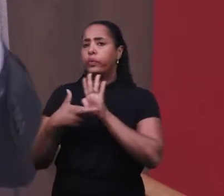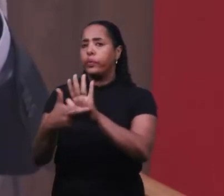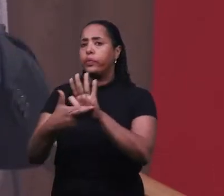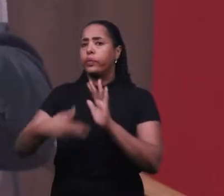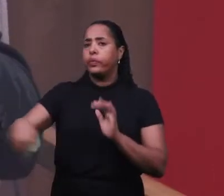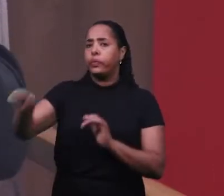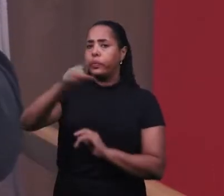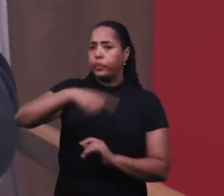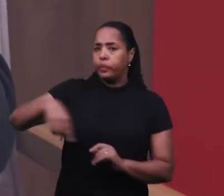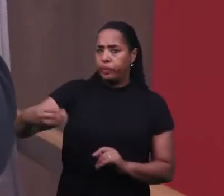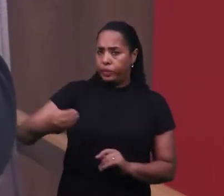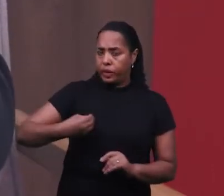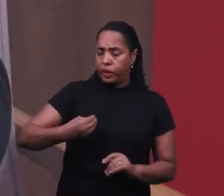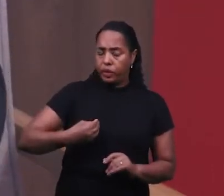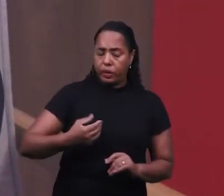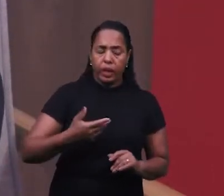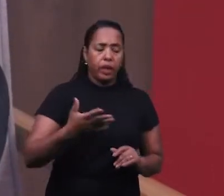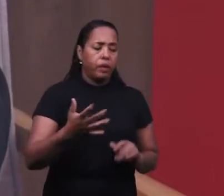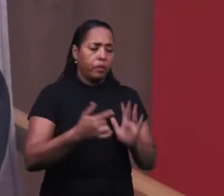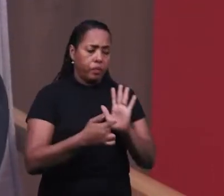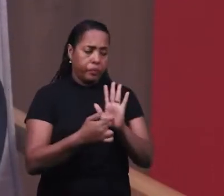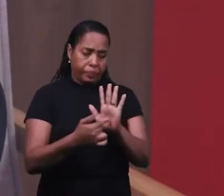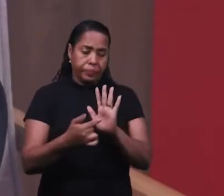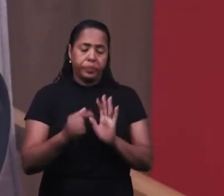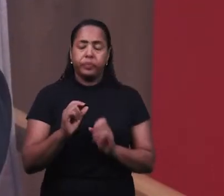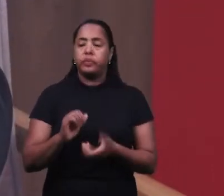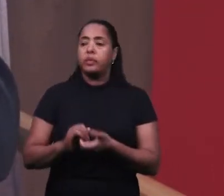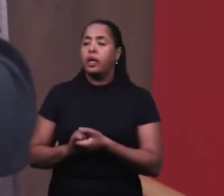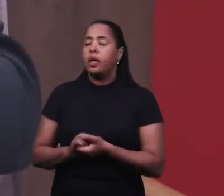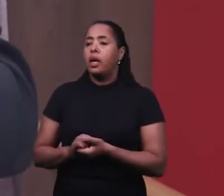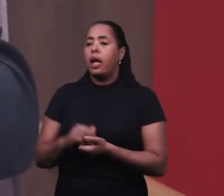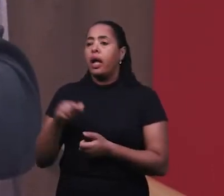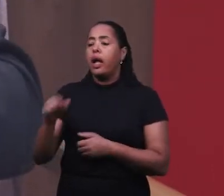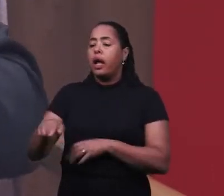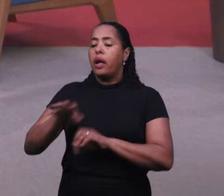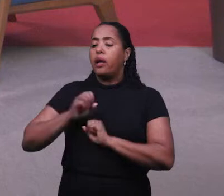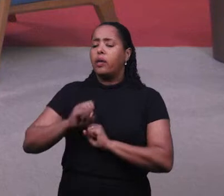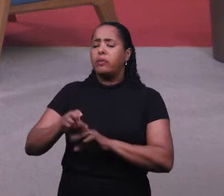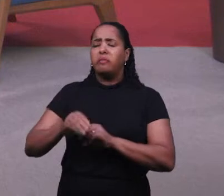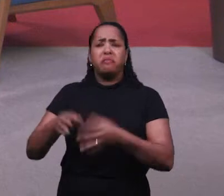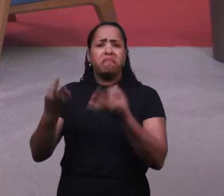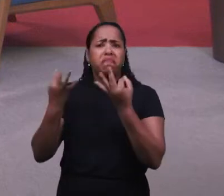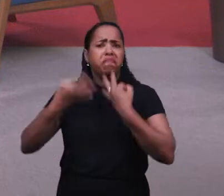apportent à nous aujourd'hui, je vais juste faire un commentaire initial, c'est que